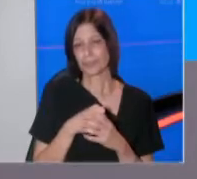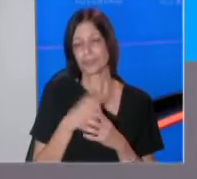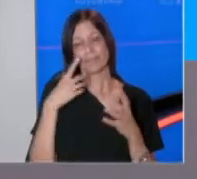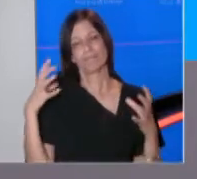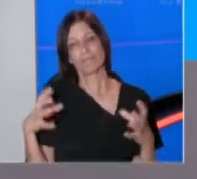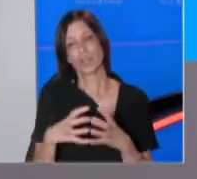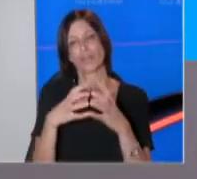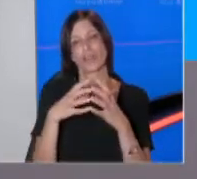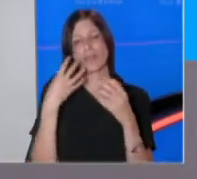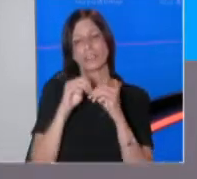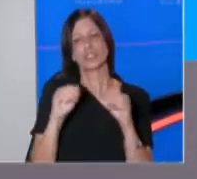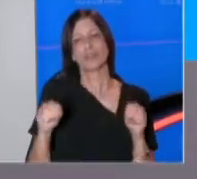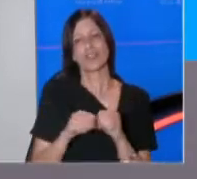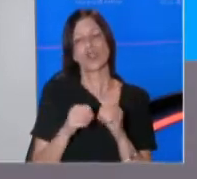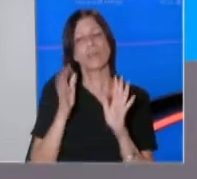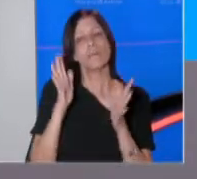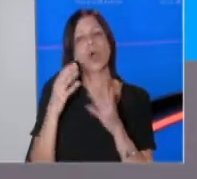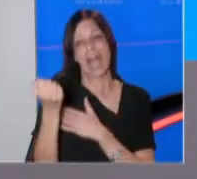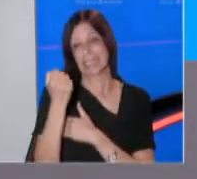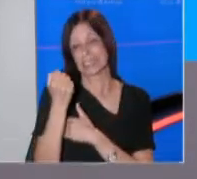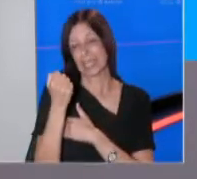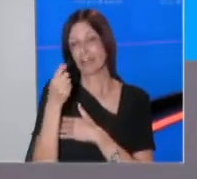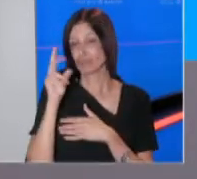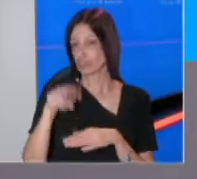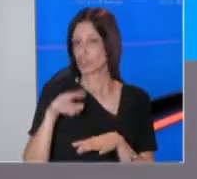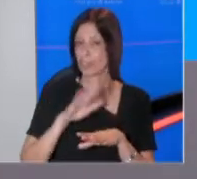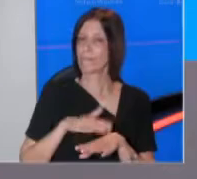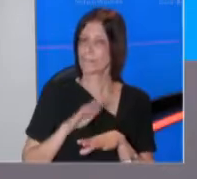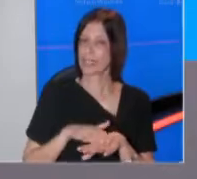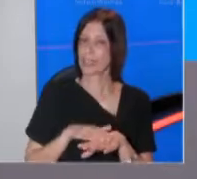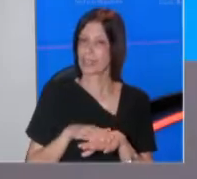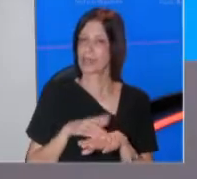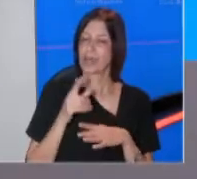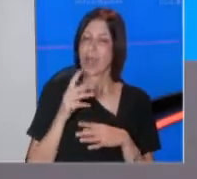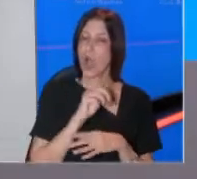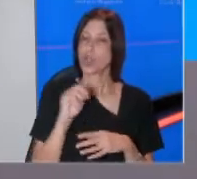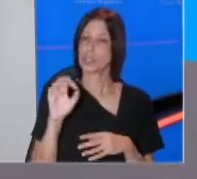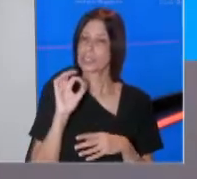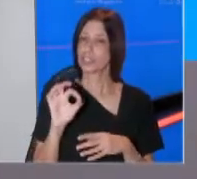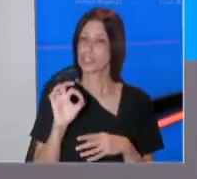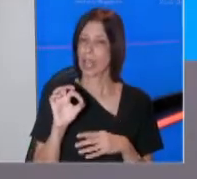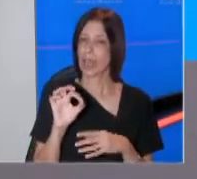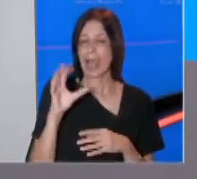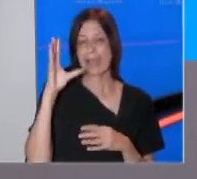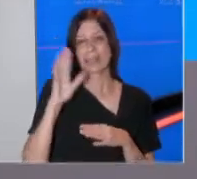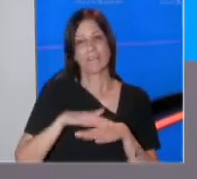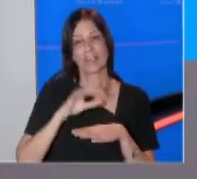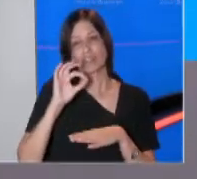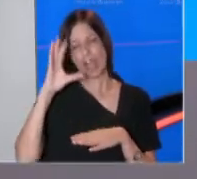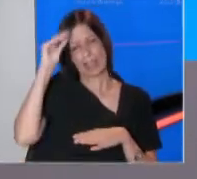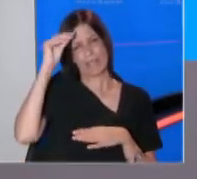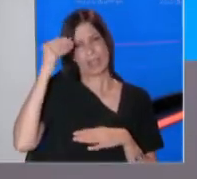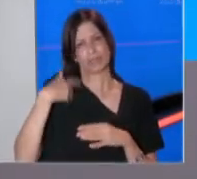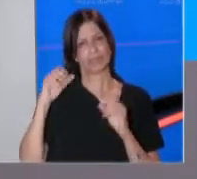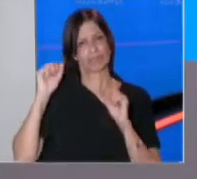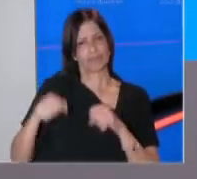הקולקטיביות והמשפחתיות המאוד חזקה שמשחקת תפקיד שם, כל העניין של תפקיד הגבר, כאילו